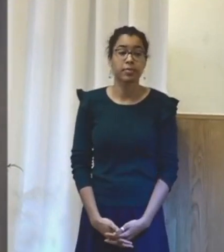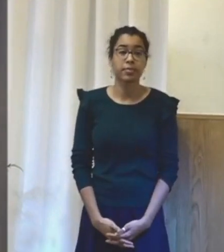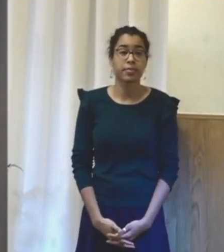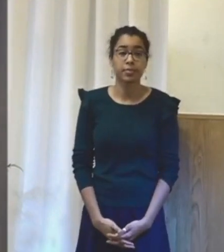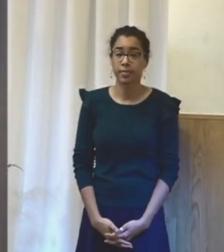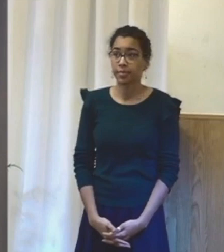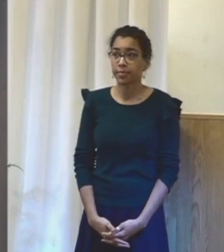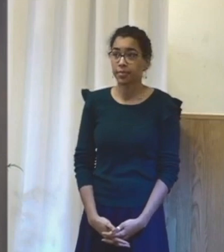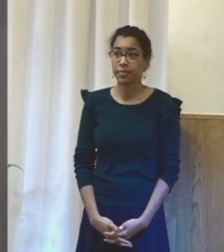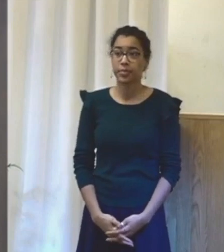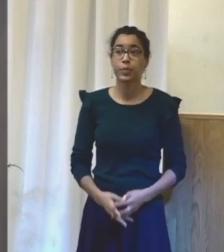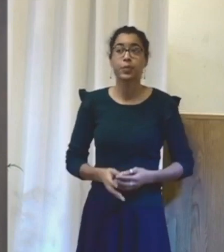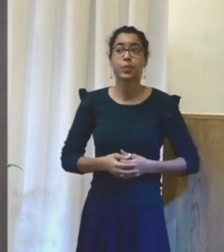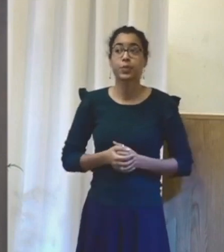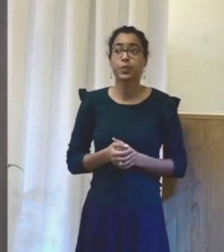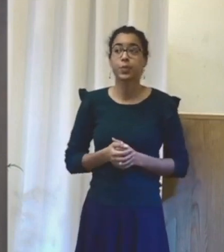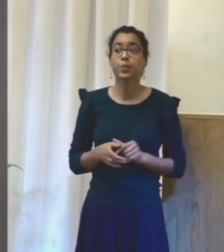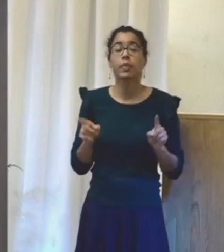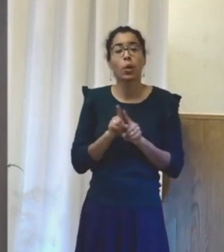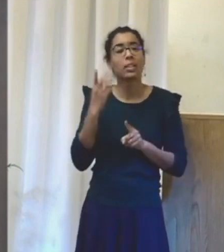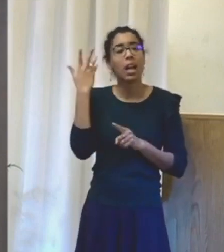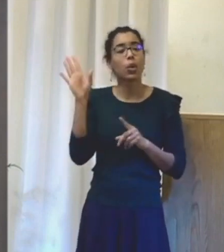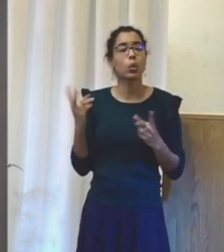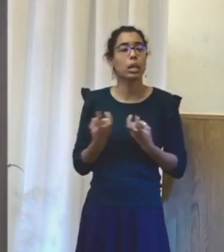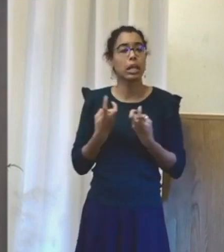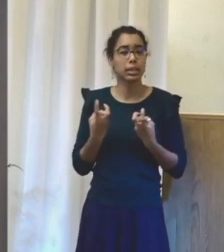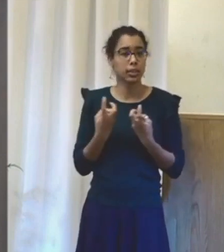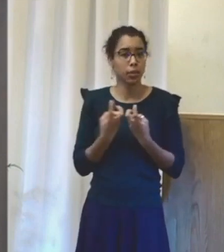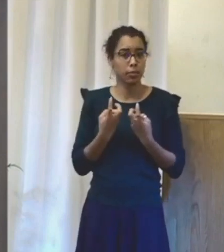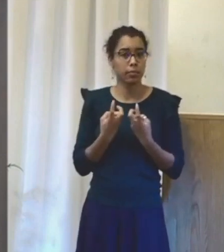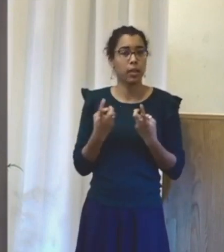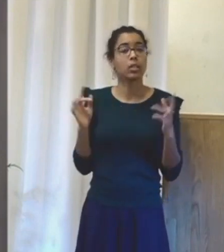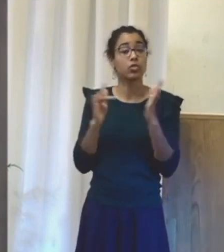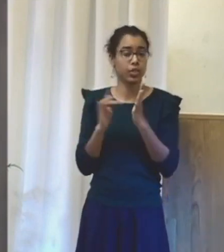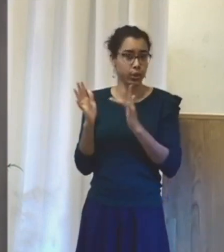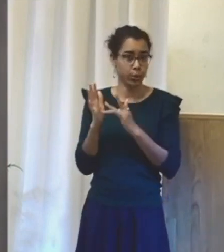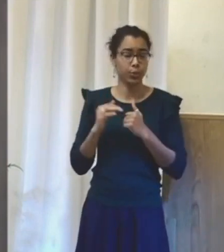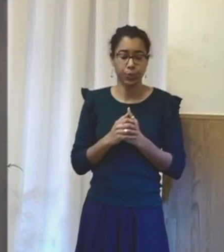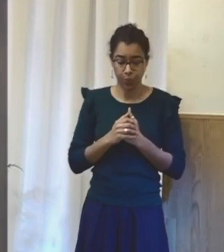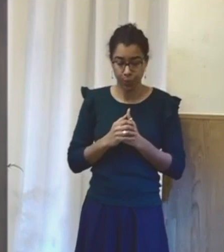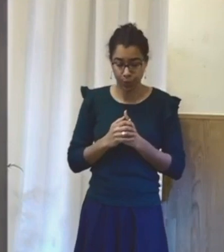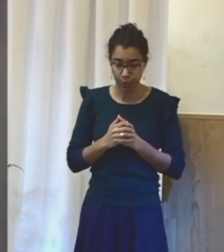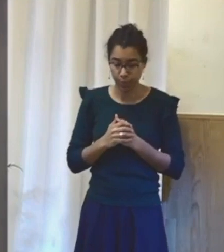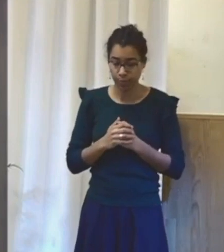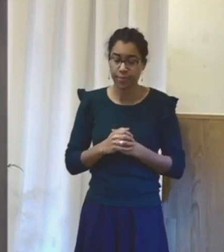Et j'ai pris aussi l'autre exemple par rapport à Jésus.